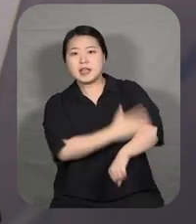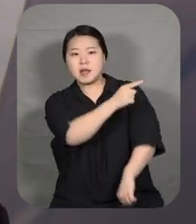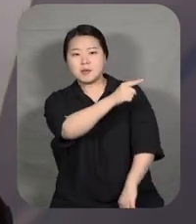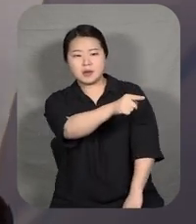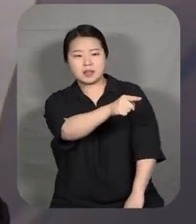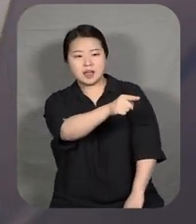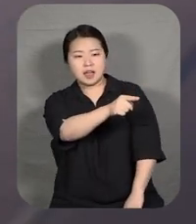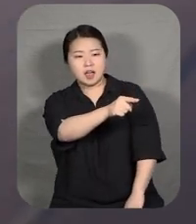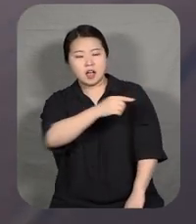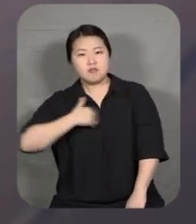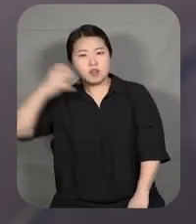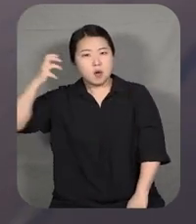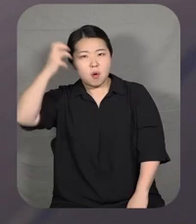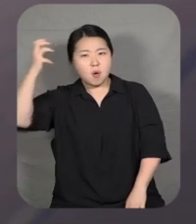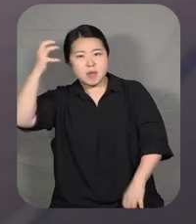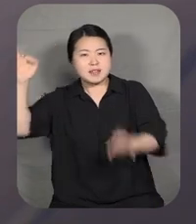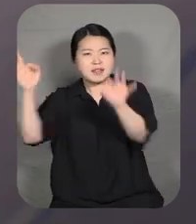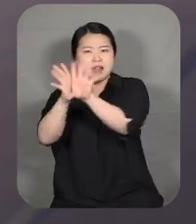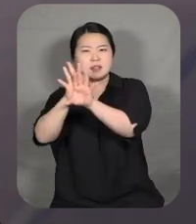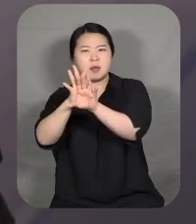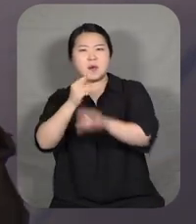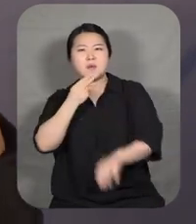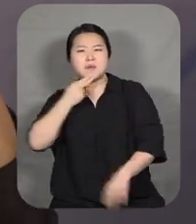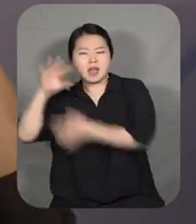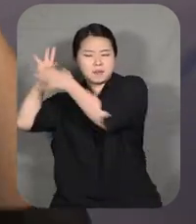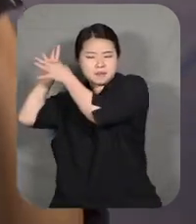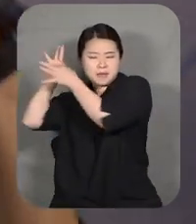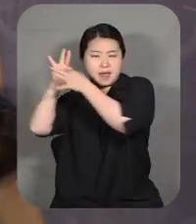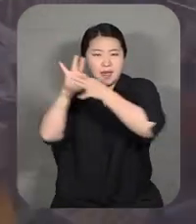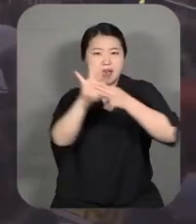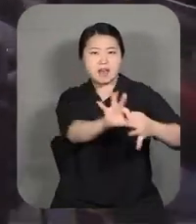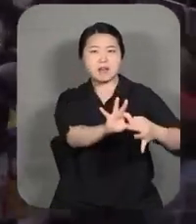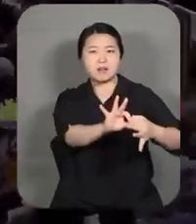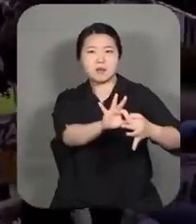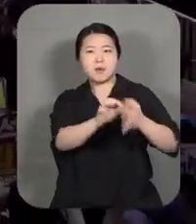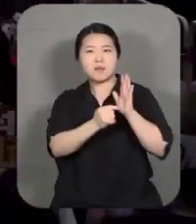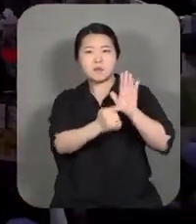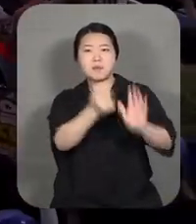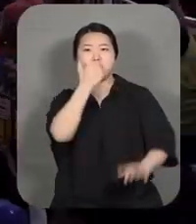혼백이 어디 사라질 줄 알았느냐.